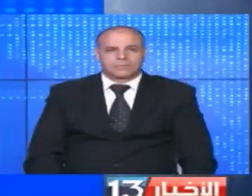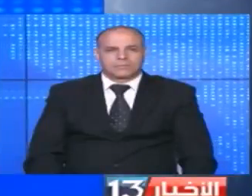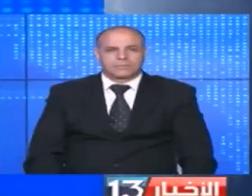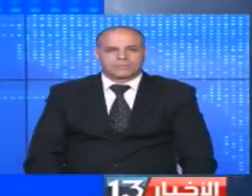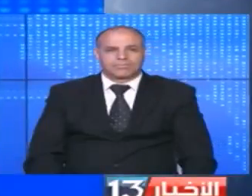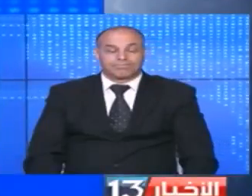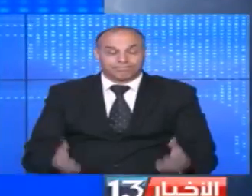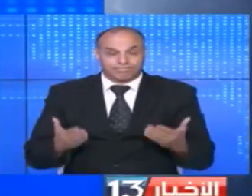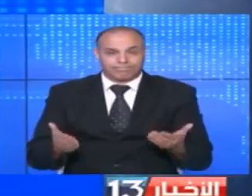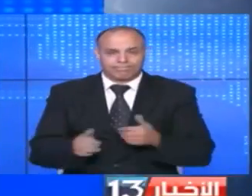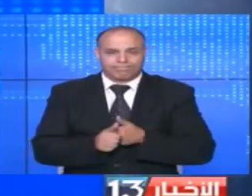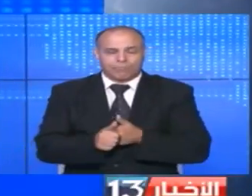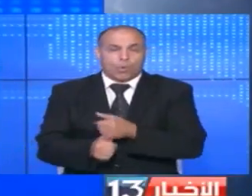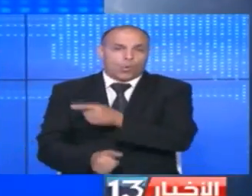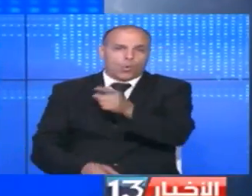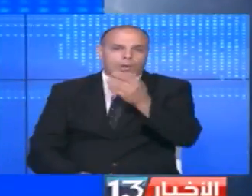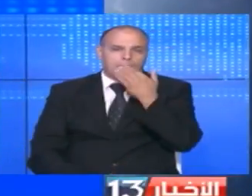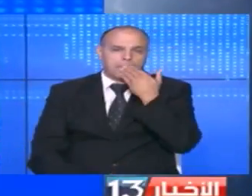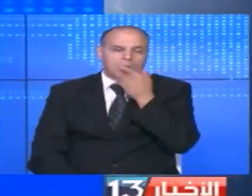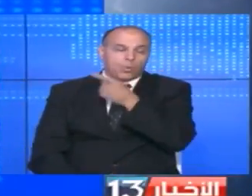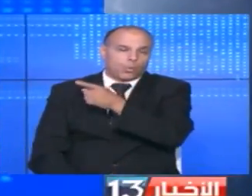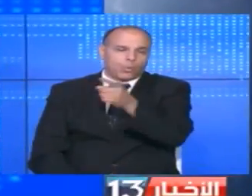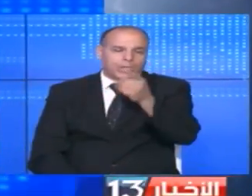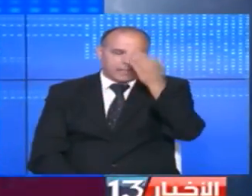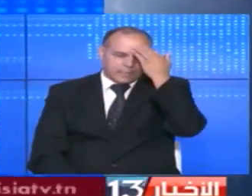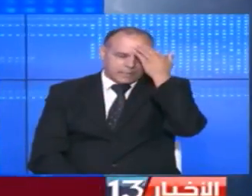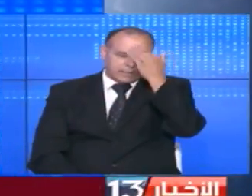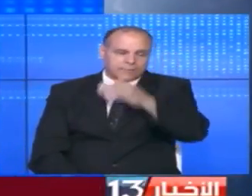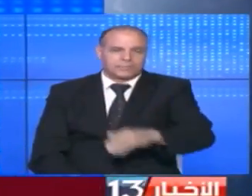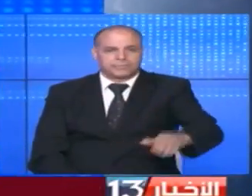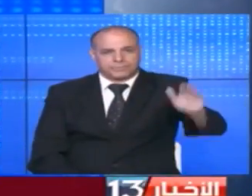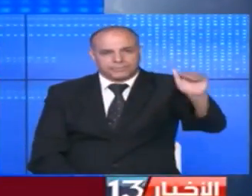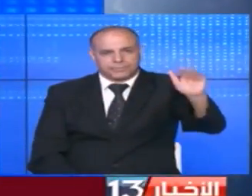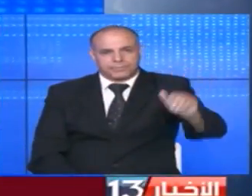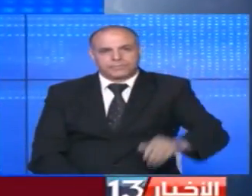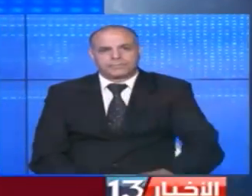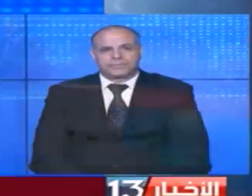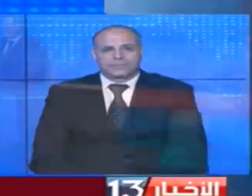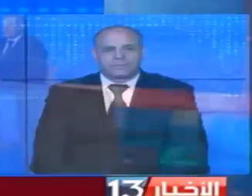فكره مشاهدين الكرام ولا للمتابعه ولكن الان في امريكا